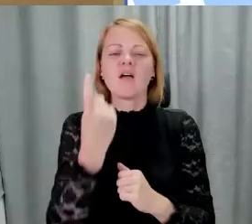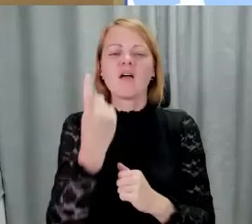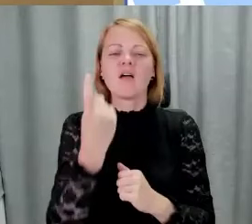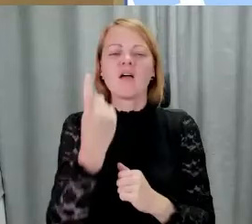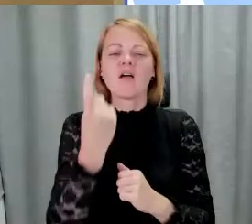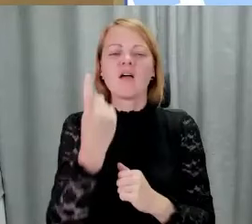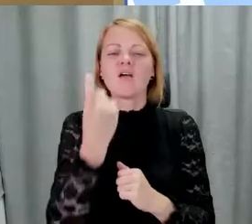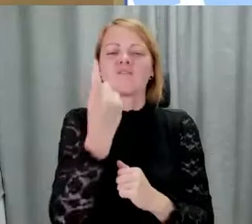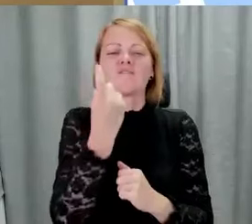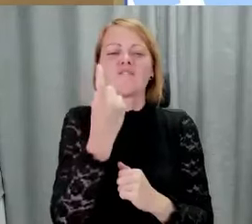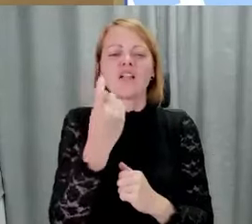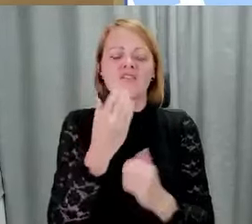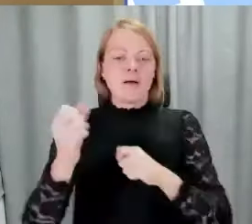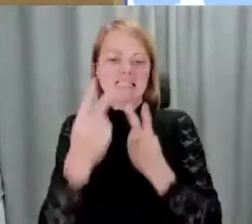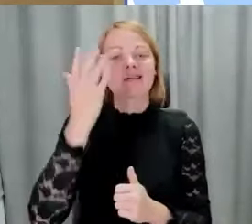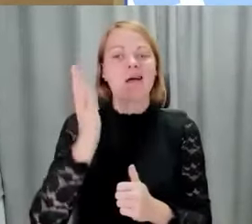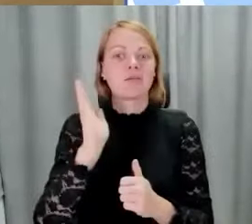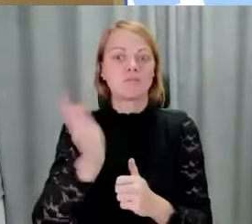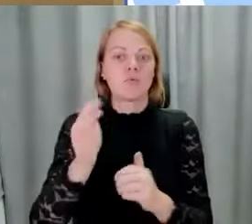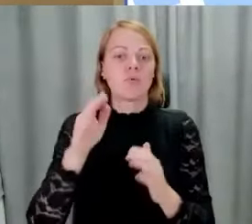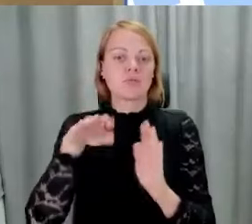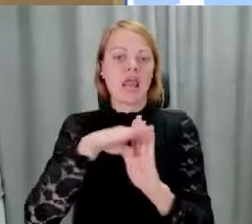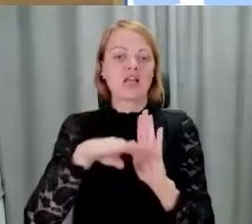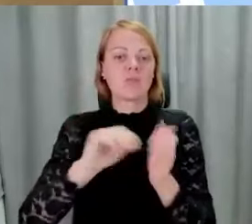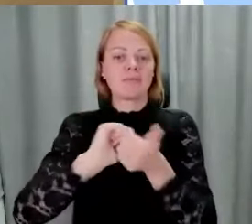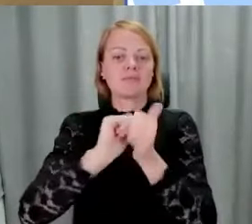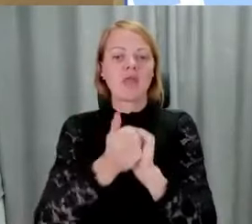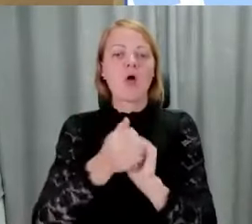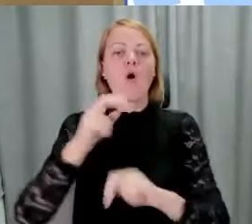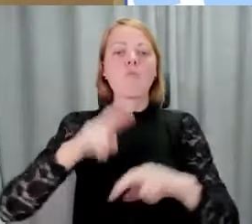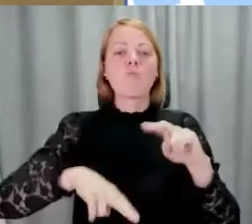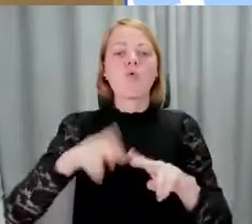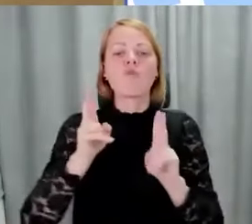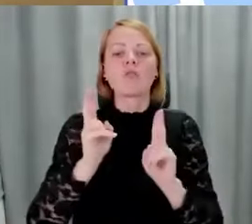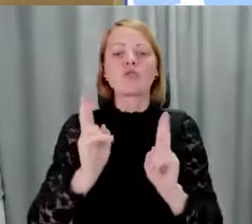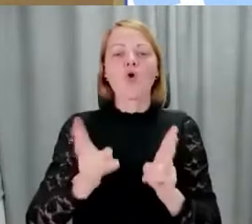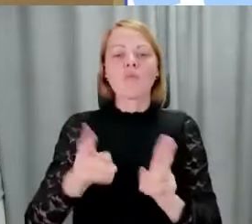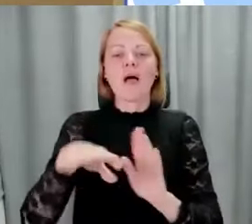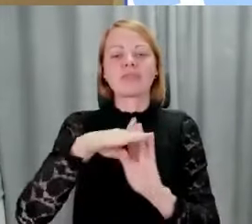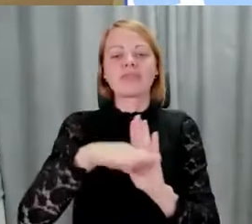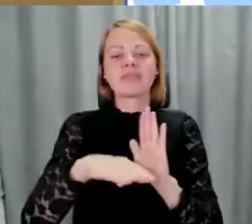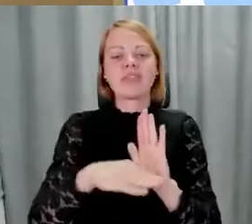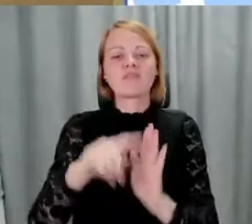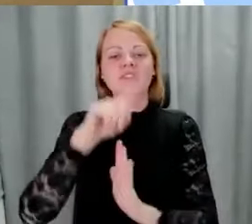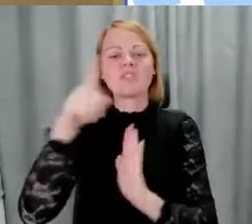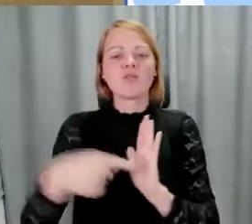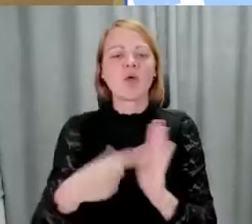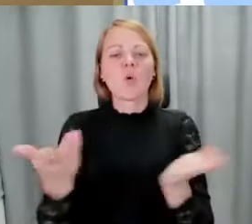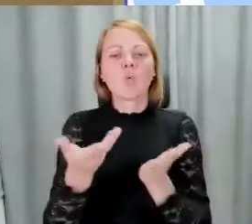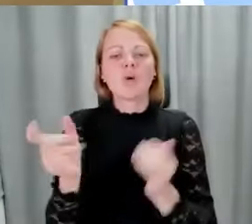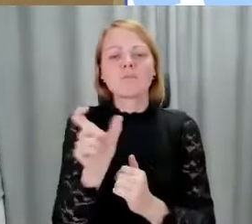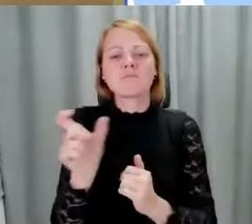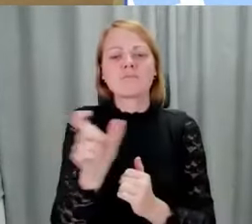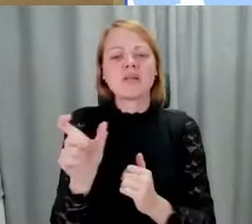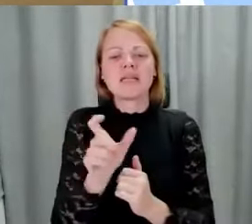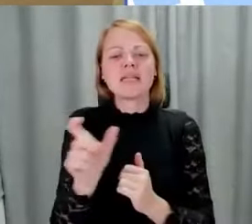kad beigs izmaiņas likumā un būs tas būvu normatīvs, pēc būtības jautājums tāds, kurā brīdī viņš